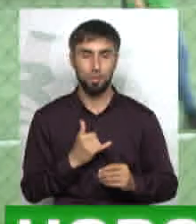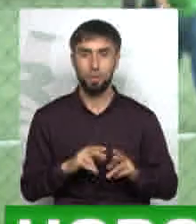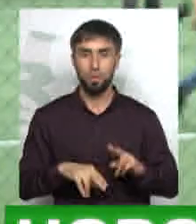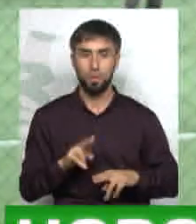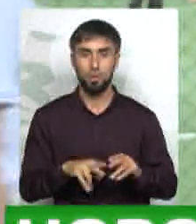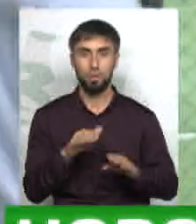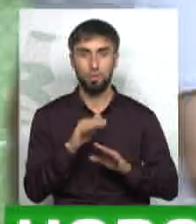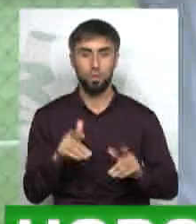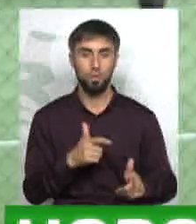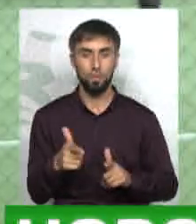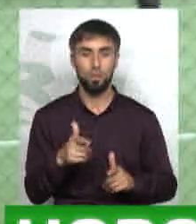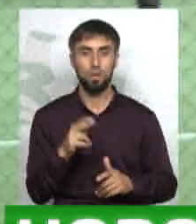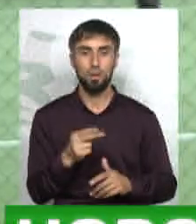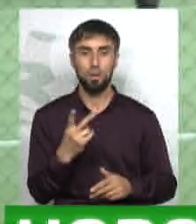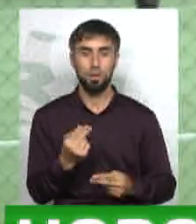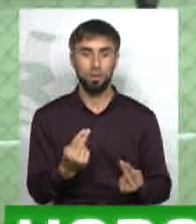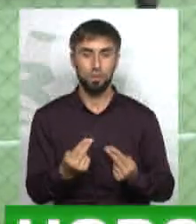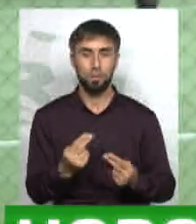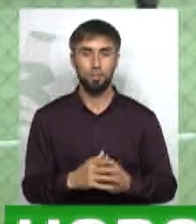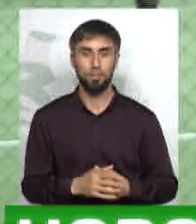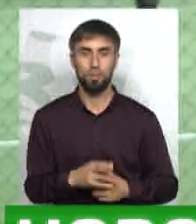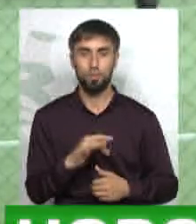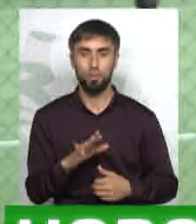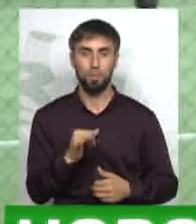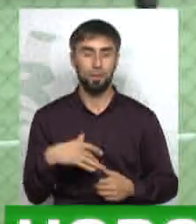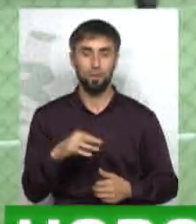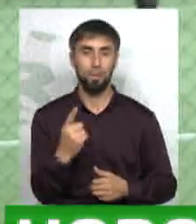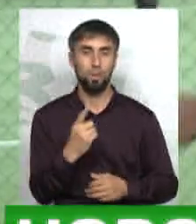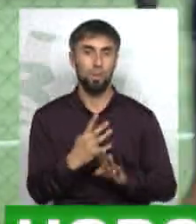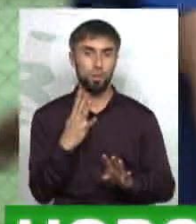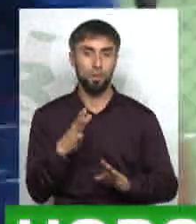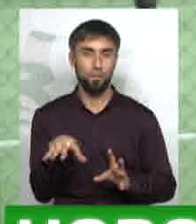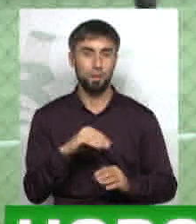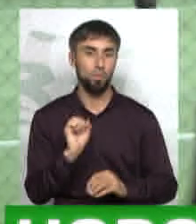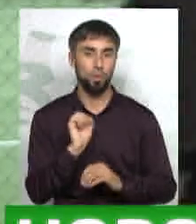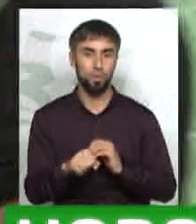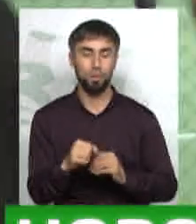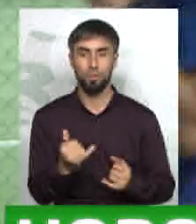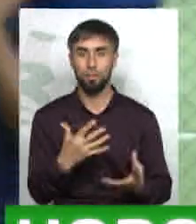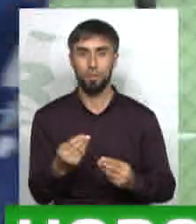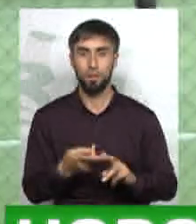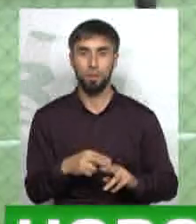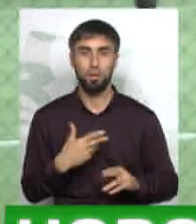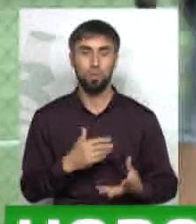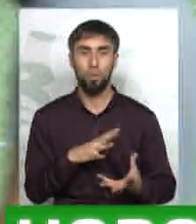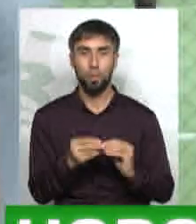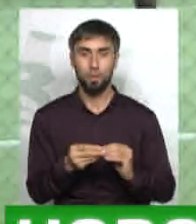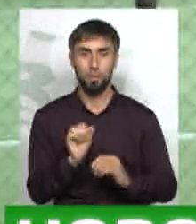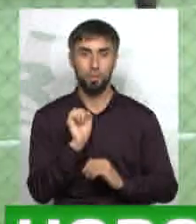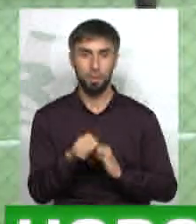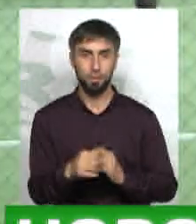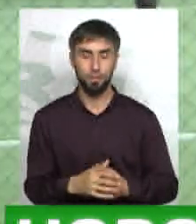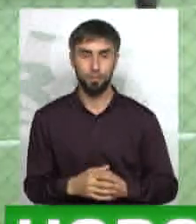ребята готовы только на игру, на позитив. Мы в первую очередь все победители, потому что мы сегодня это наш общий праздник